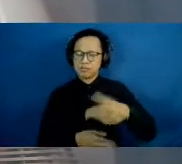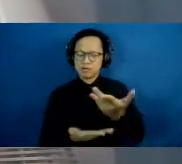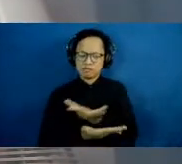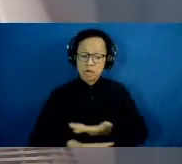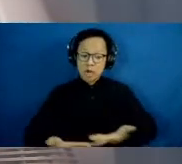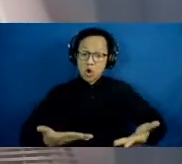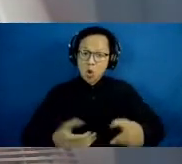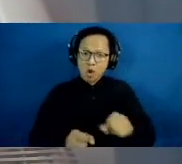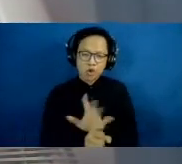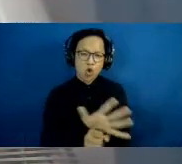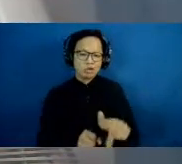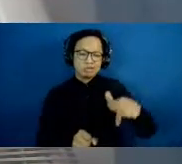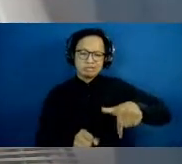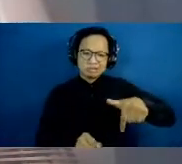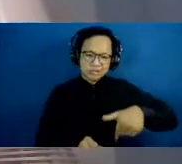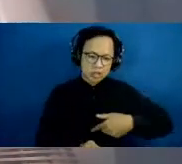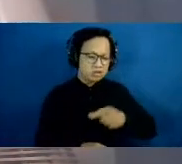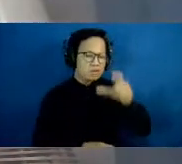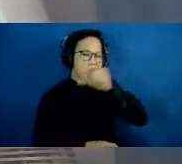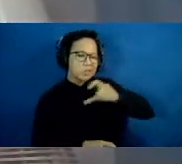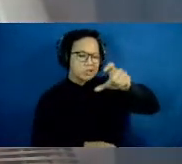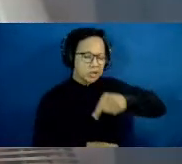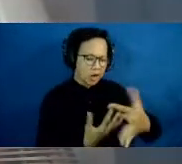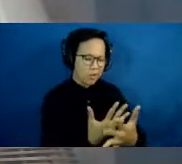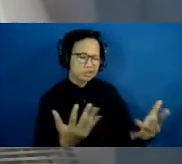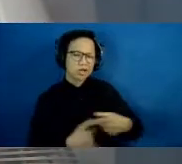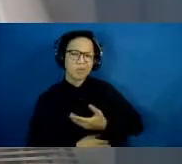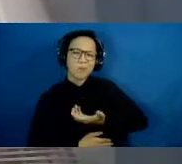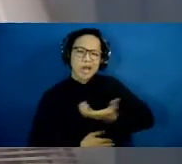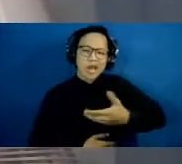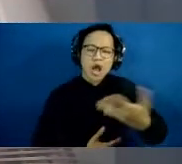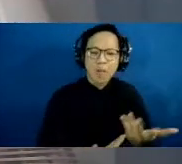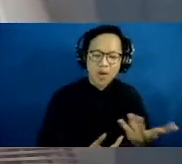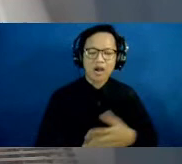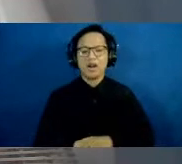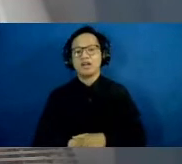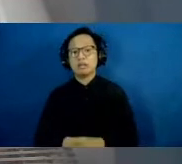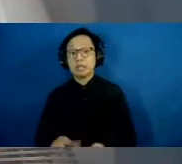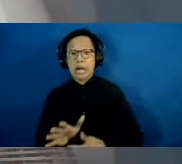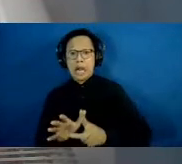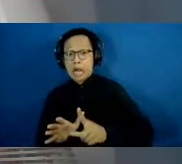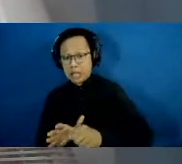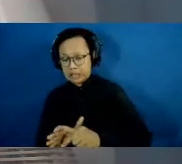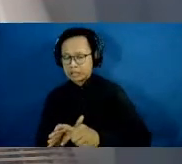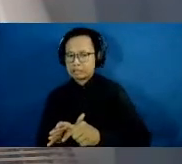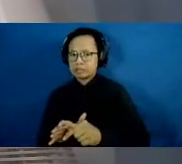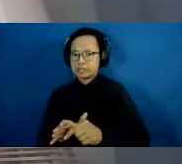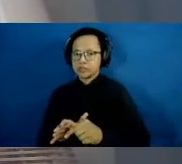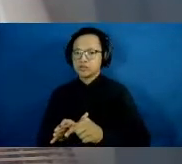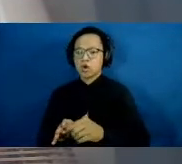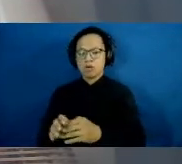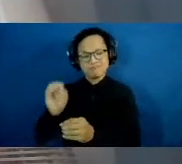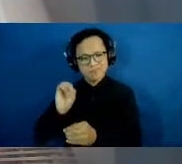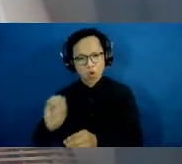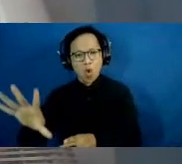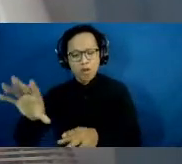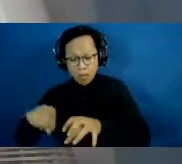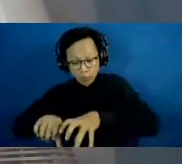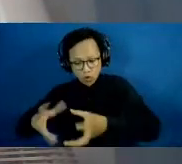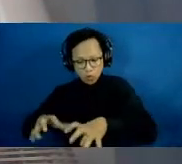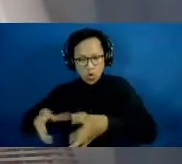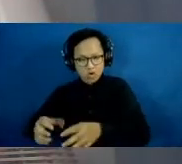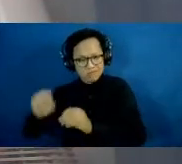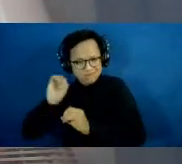mencari keinginan masyarakat dan tentunya nanti pas launching produk insya Allah langsung maksimal atau